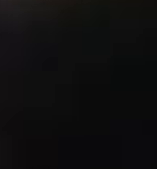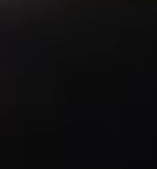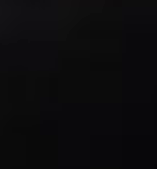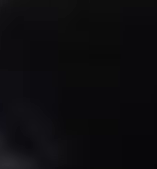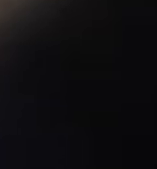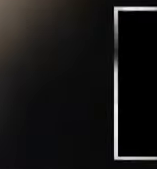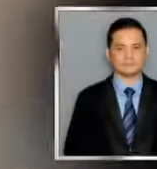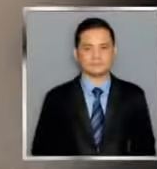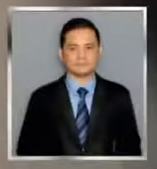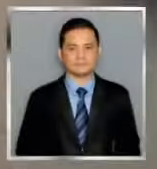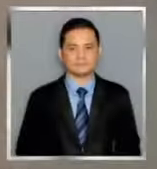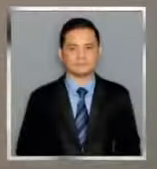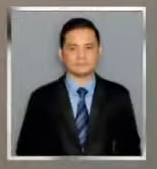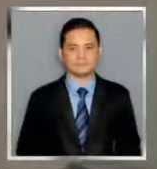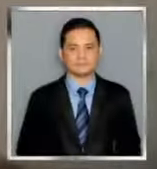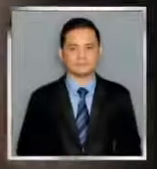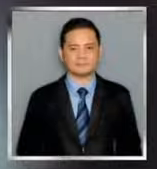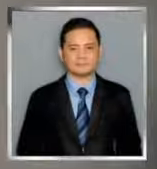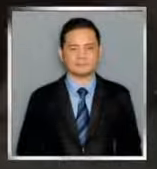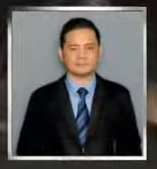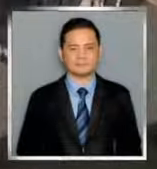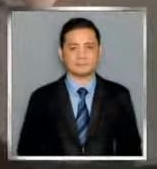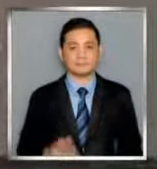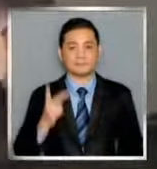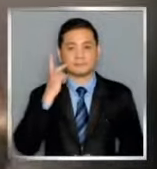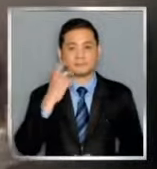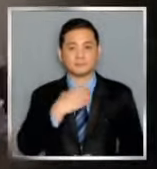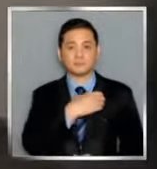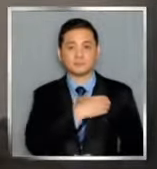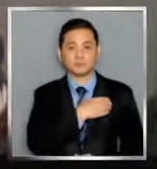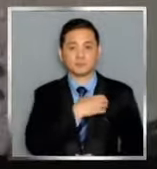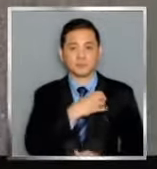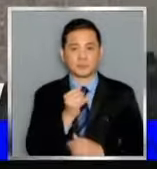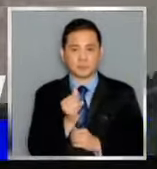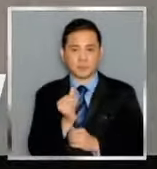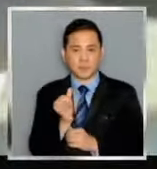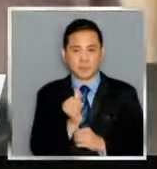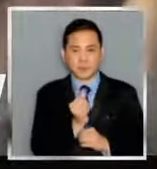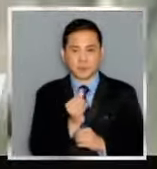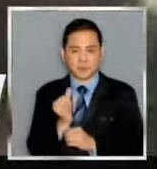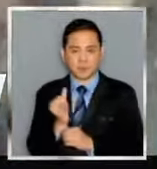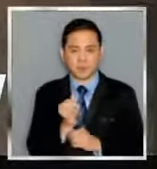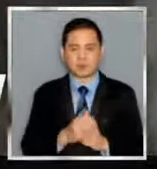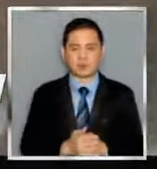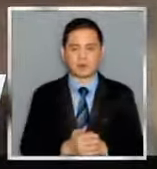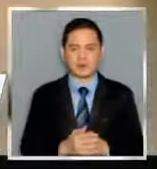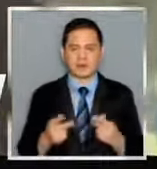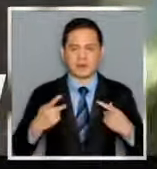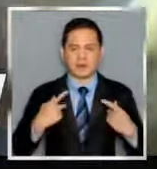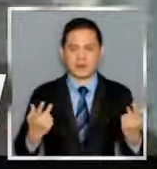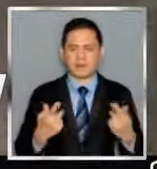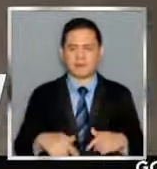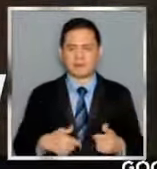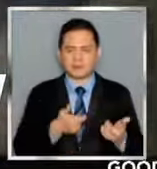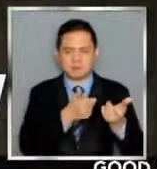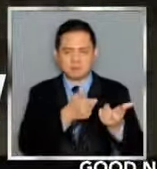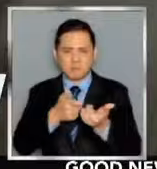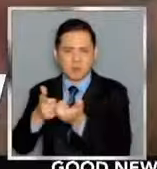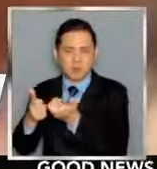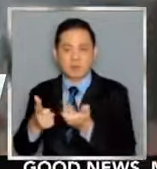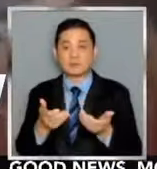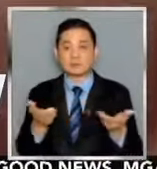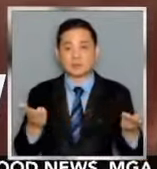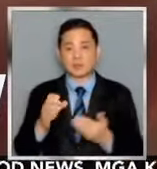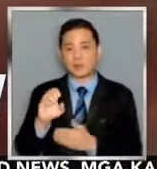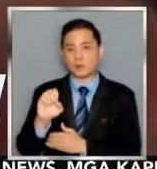Kita sa body cam footage ang pagdakip sa suspect sa Orlando, Florida shooting nitong Miyerkules. Isang mamamahayag